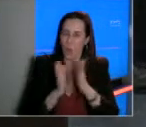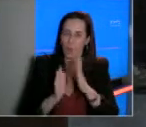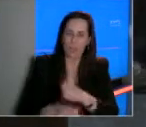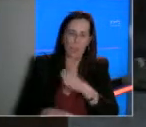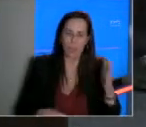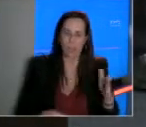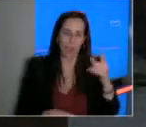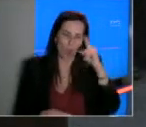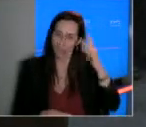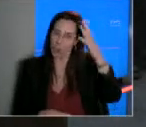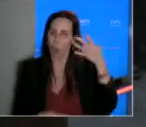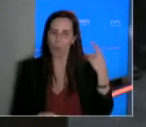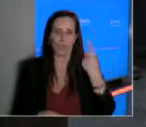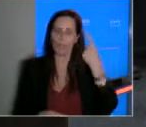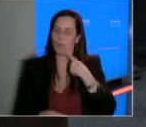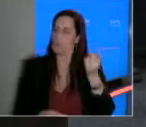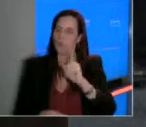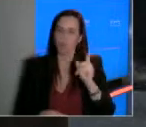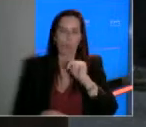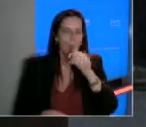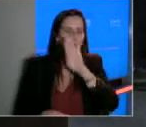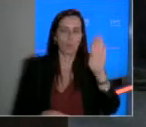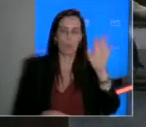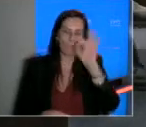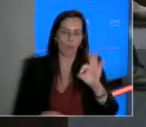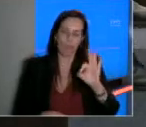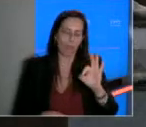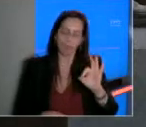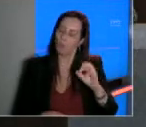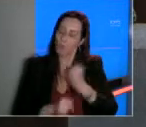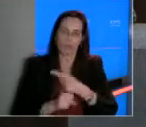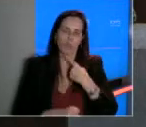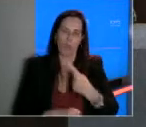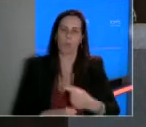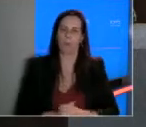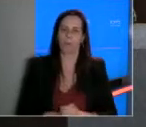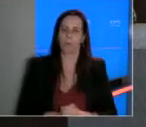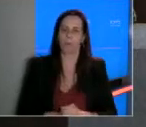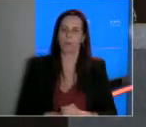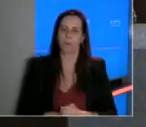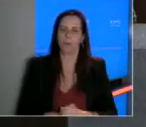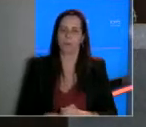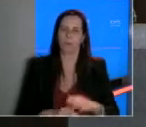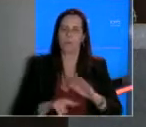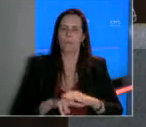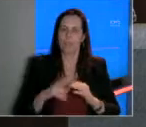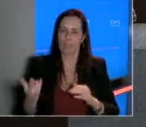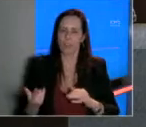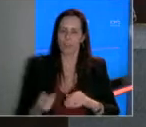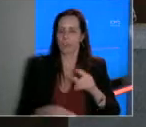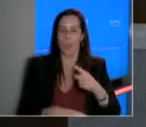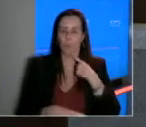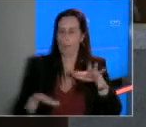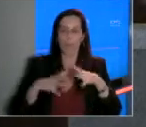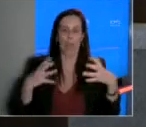גוש גן. אני חושב שהיא היחידה שאמרה שהיא לא תשב עם נתניהו ועדיין עומדת בזה. נכון. נכון, נכון, נכון. מצד שני, היא זאת שדיברה